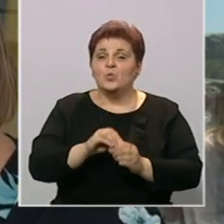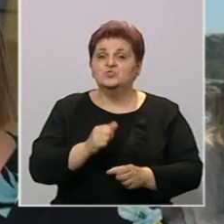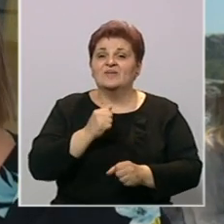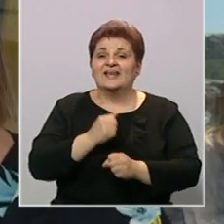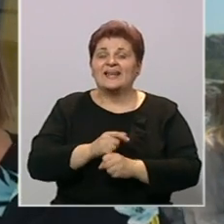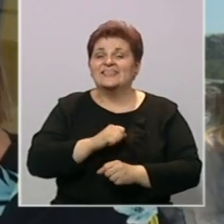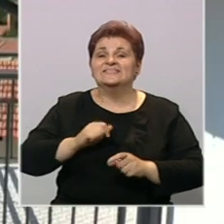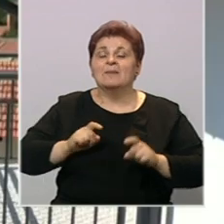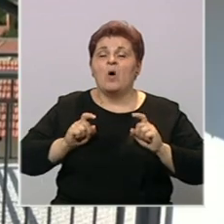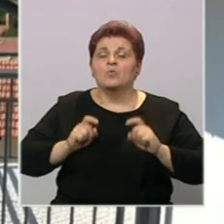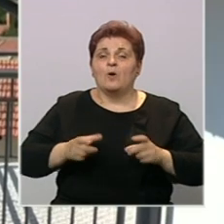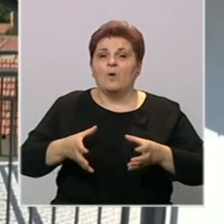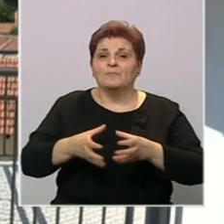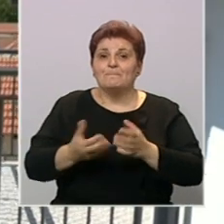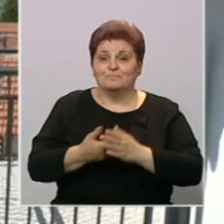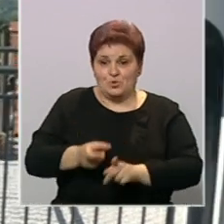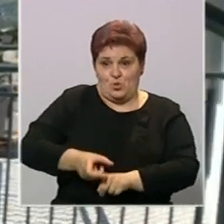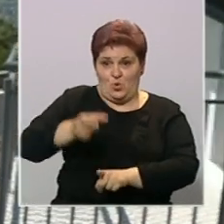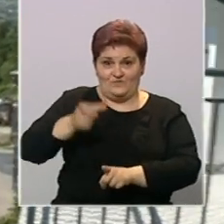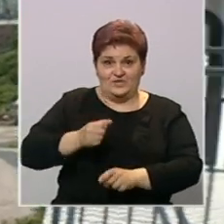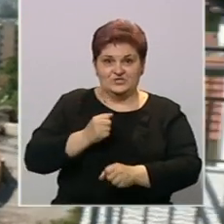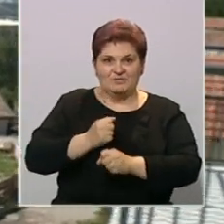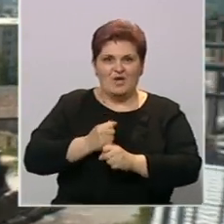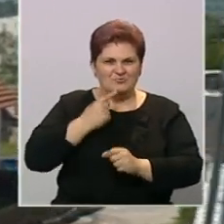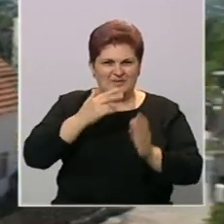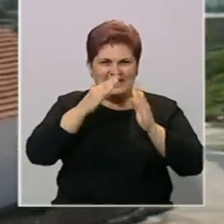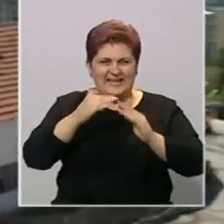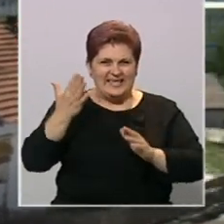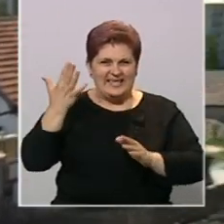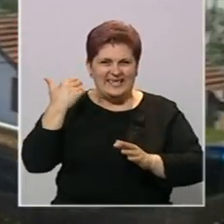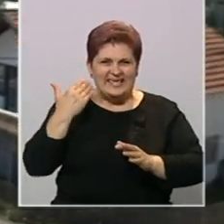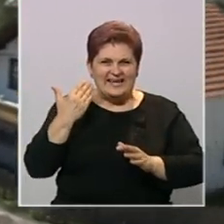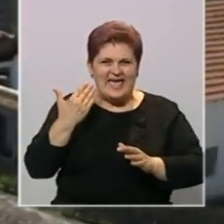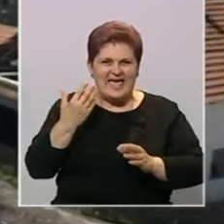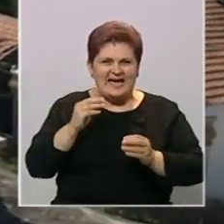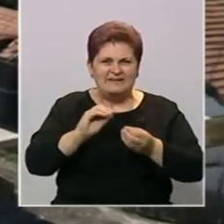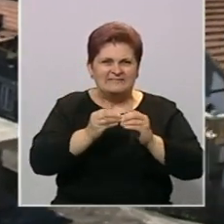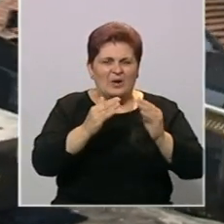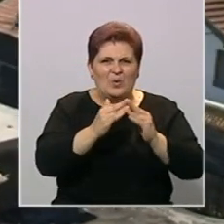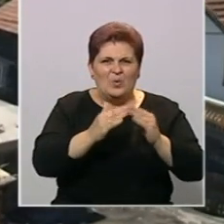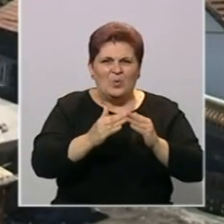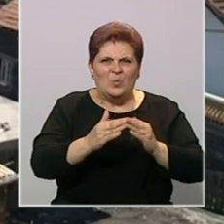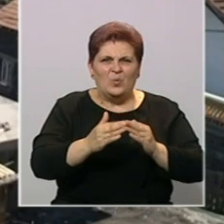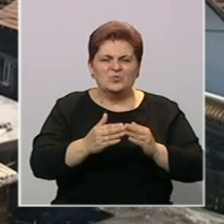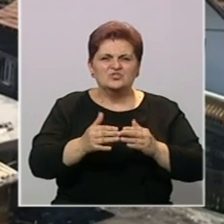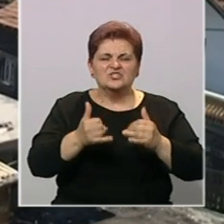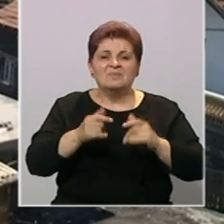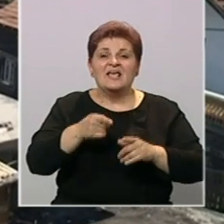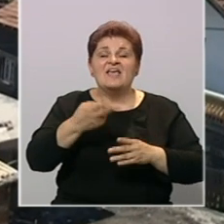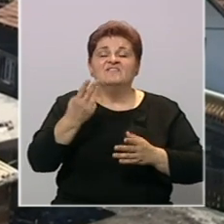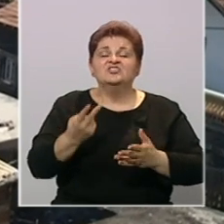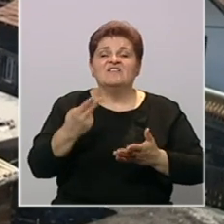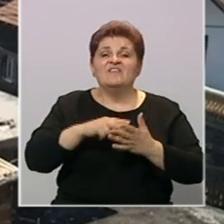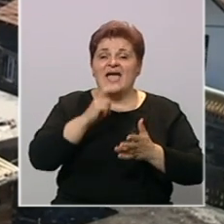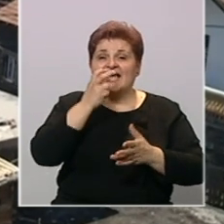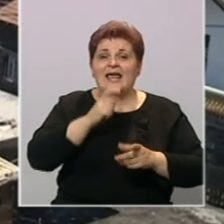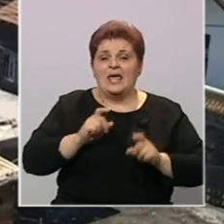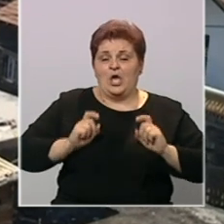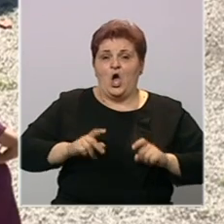samoj romskoj zajednici. Nove zgrade koje nastaju na ruševinama nekadašnjih improviziranih kućica i šupa za više od 2000 kakanjaca